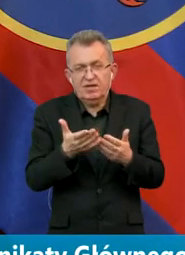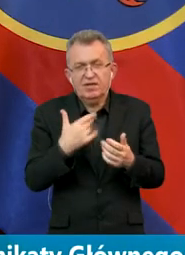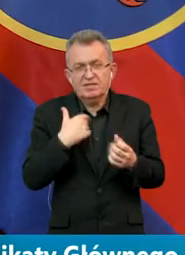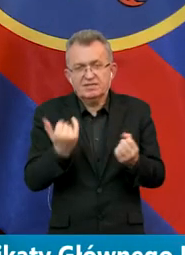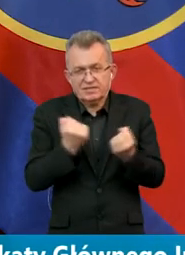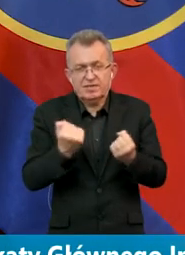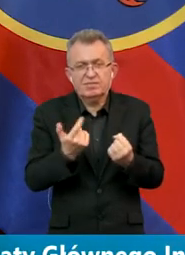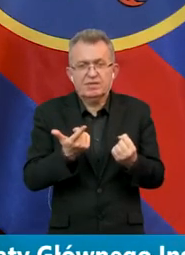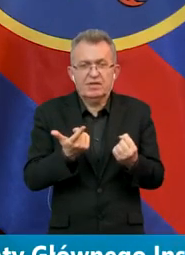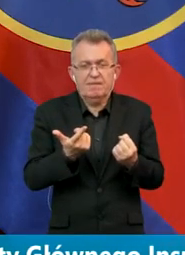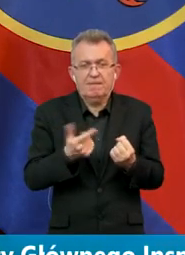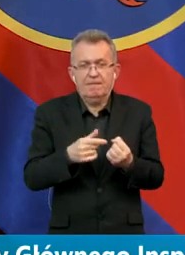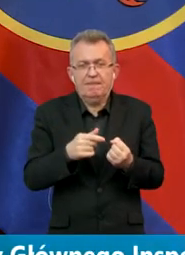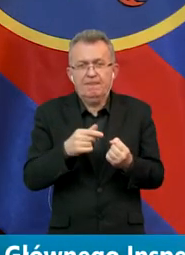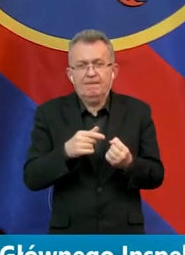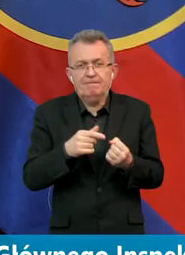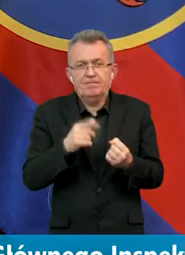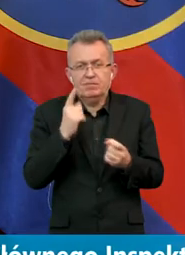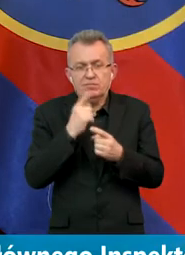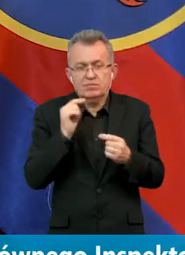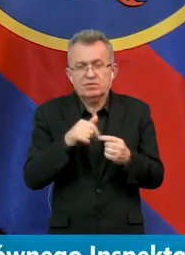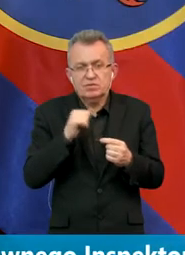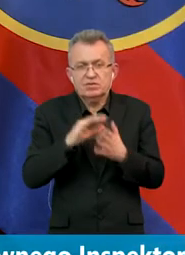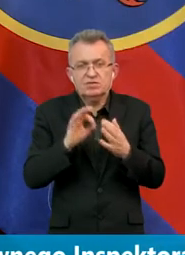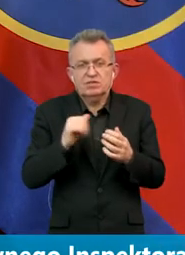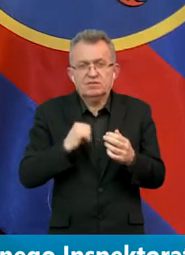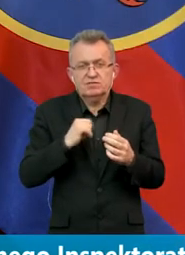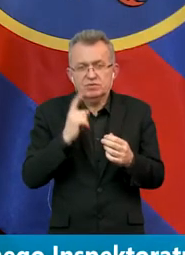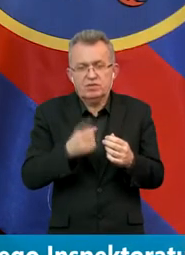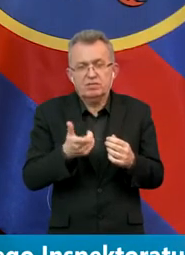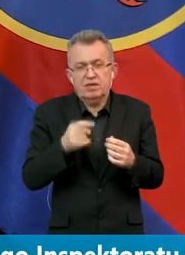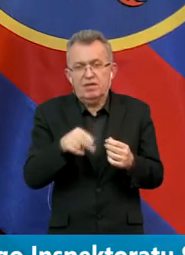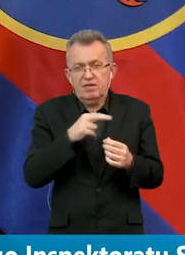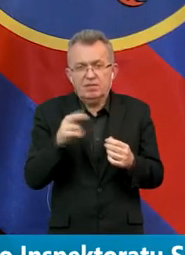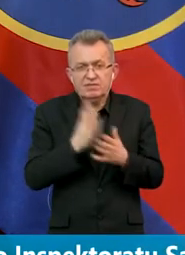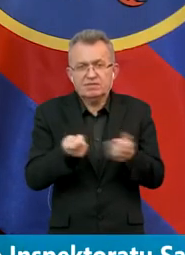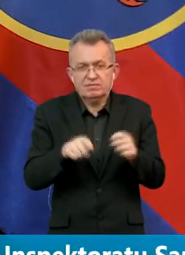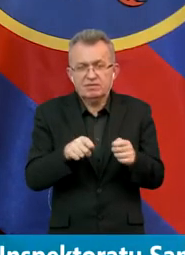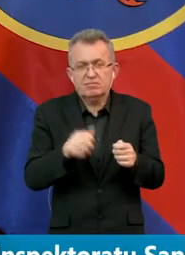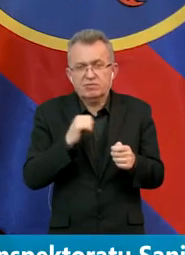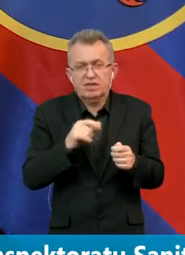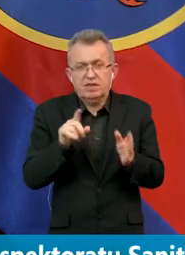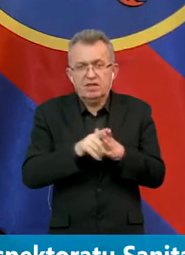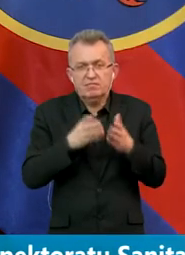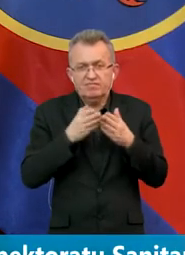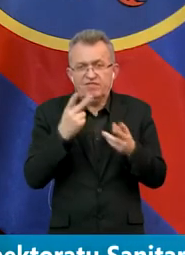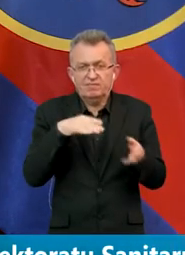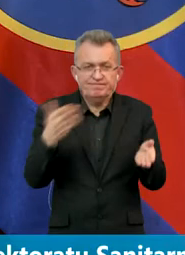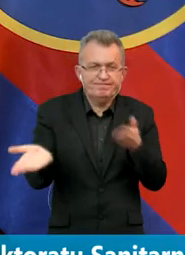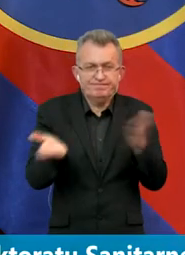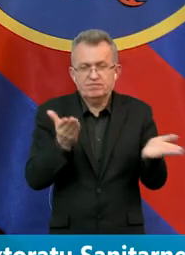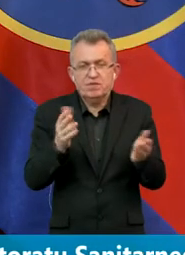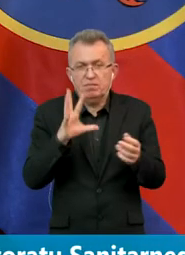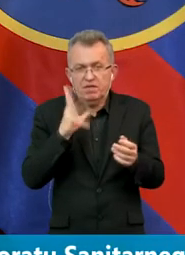to zabiegali. No musimy być jeszcze cierpliwi. Mam nadzieję, że temat domkniemy i że nabrzeża po obu stronach bardzo